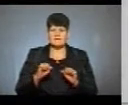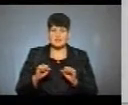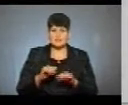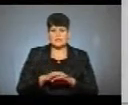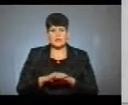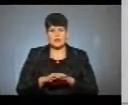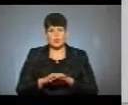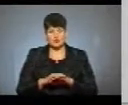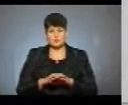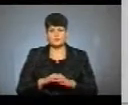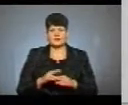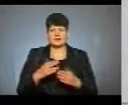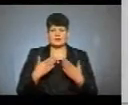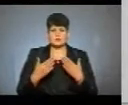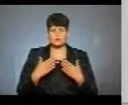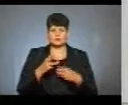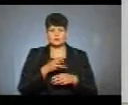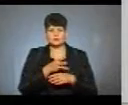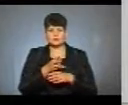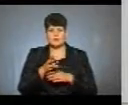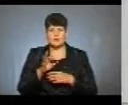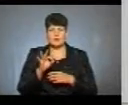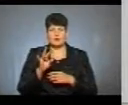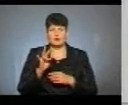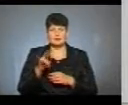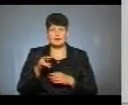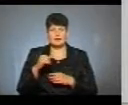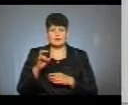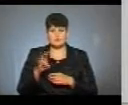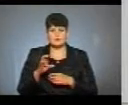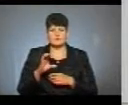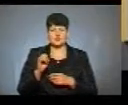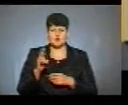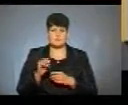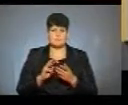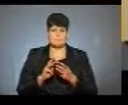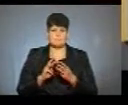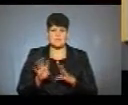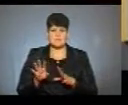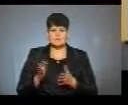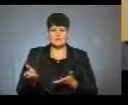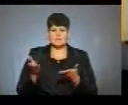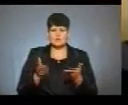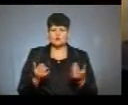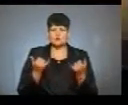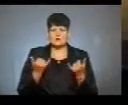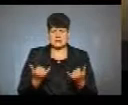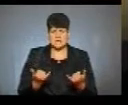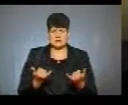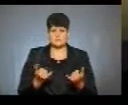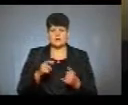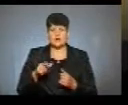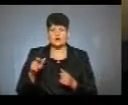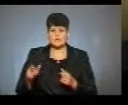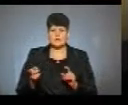народом. Дискусії будуть транслювати онлайн в соцмережах. Запрошуємо зараз